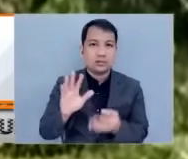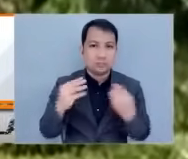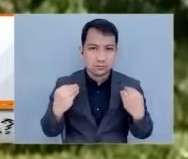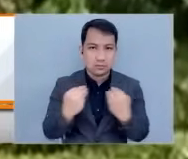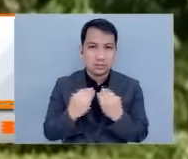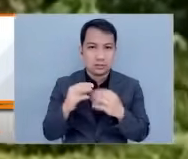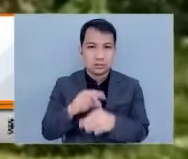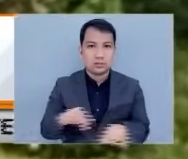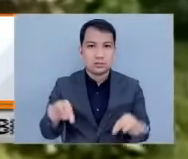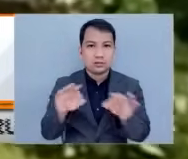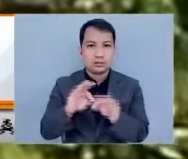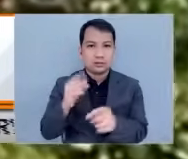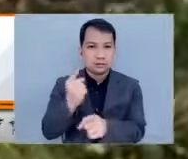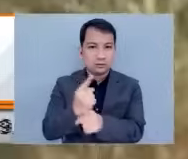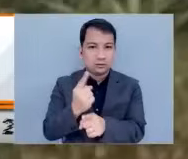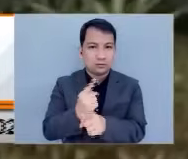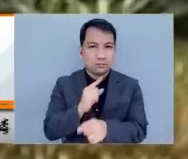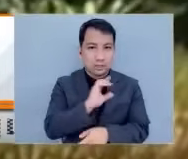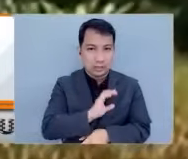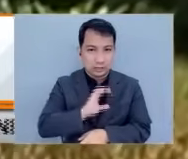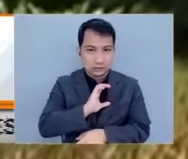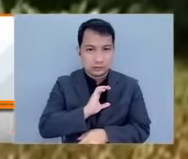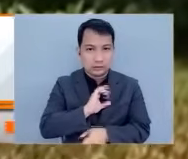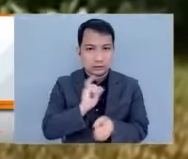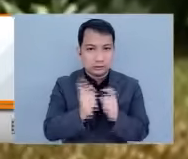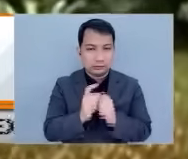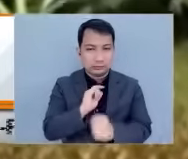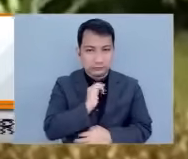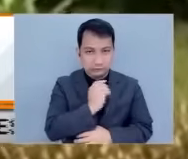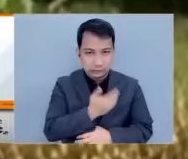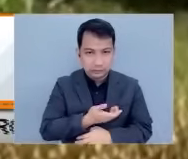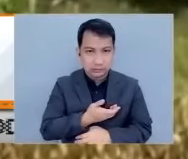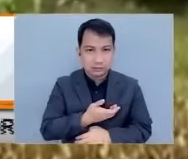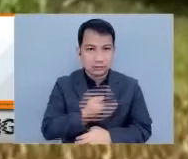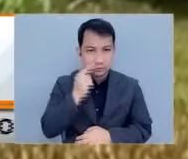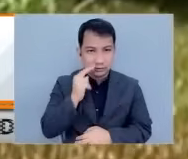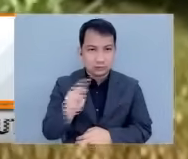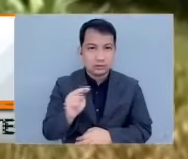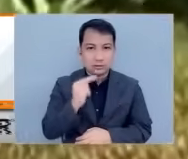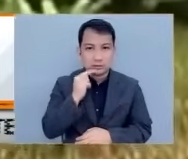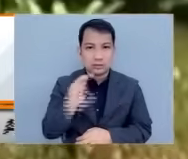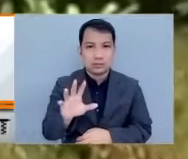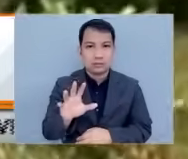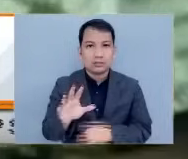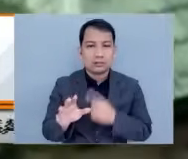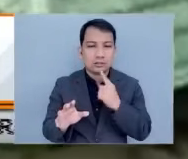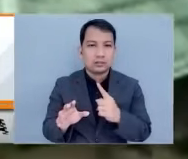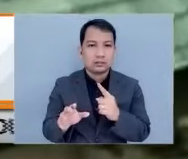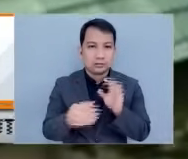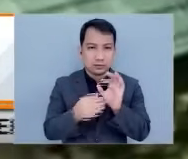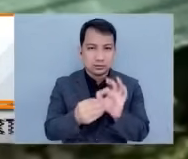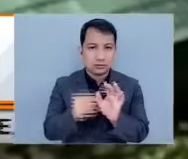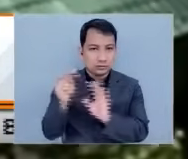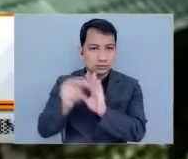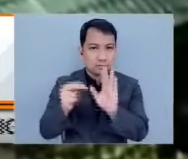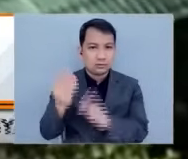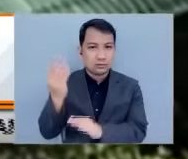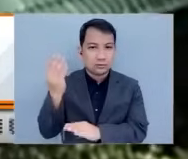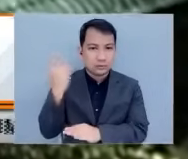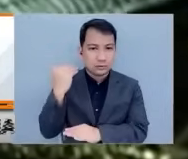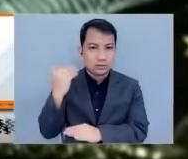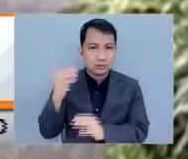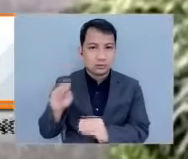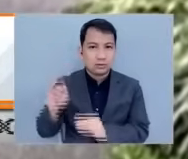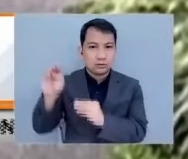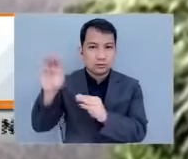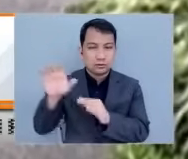iwasto ang pag-uugali. Ipinakita ng News 5 kay Alias Rene ang eksklusibong video natin noon sa sinasabing sanktuaryo ni